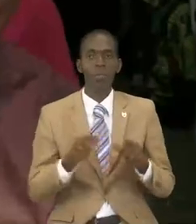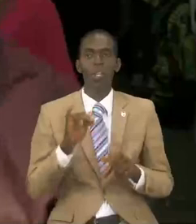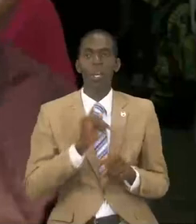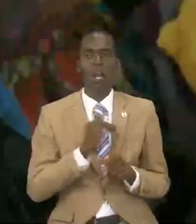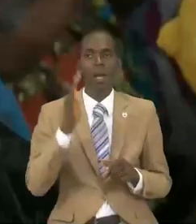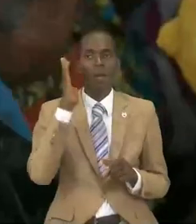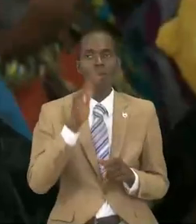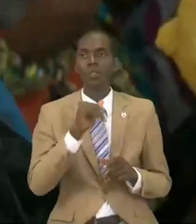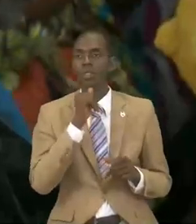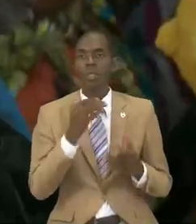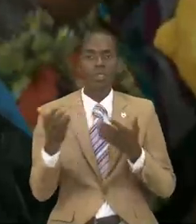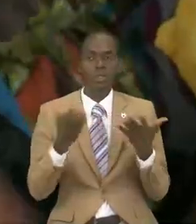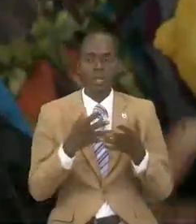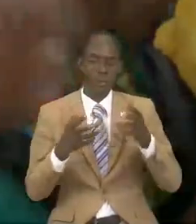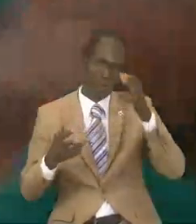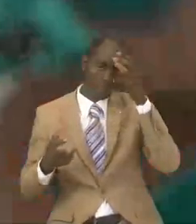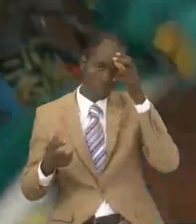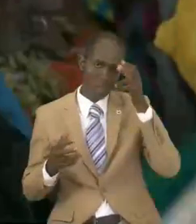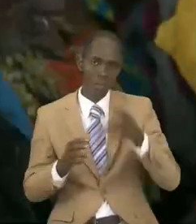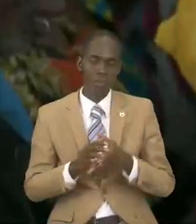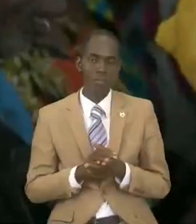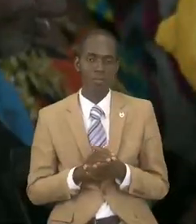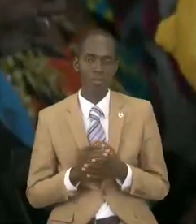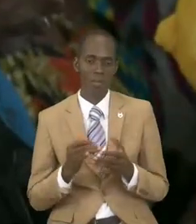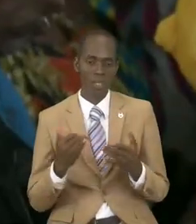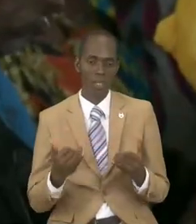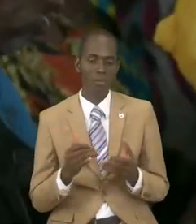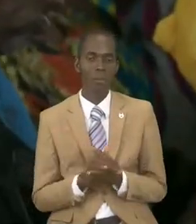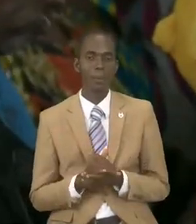ne serai plus esclave de Satan.